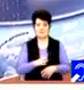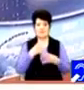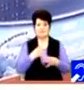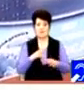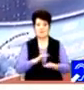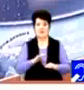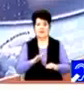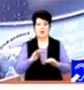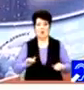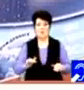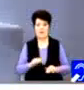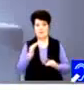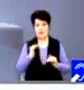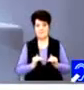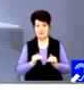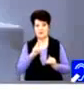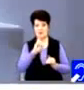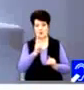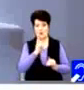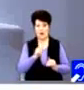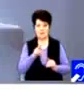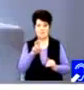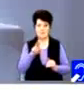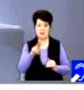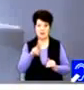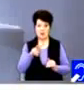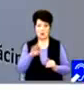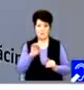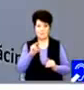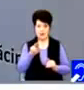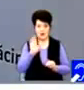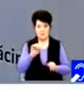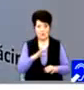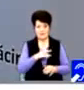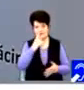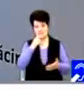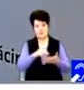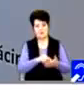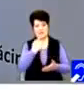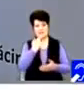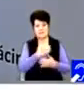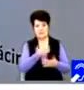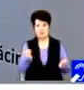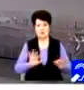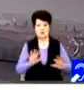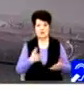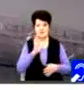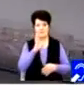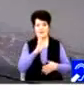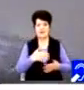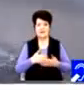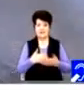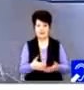pentru copiii mai mici de 2i ani din cauza cantității de plumb ce ar putea ajunge în sângele lor același efect îl poate avea și în cazul femeilor